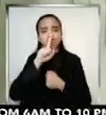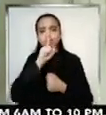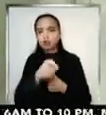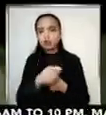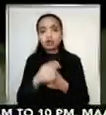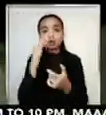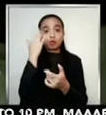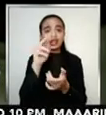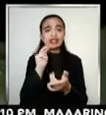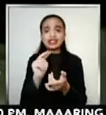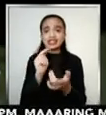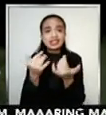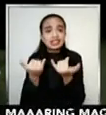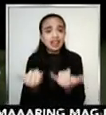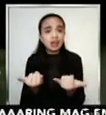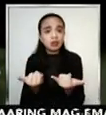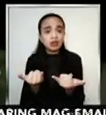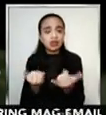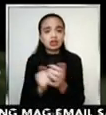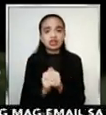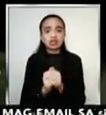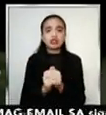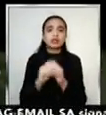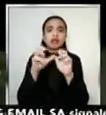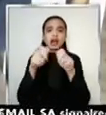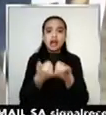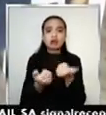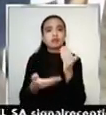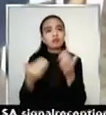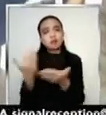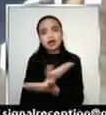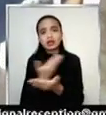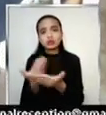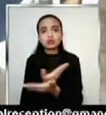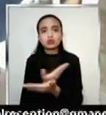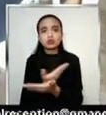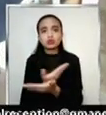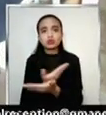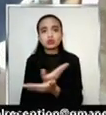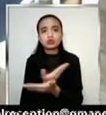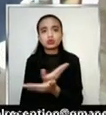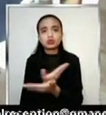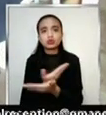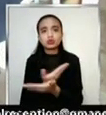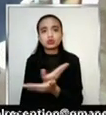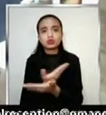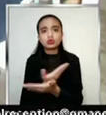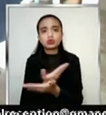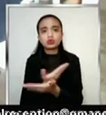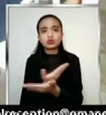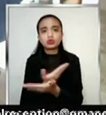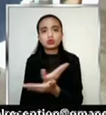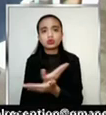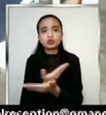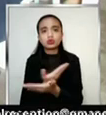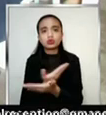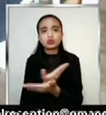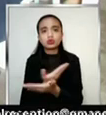nilang makipagsabayan ngayon sa modernong paraan ng pag-aaral. Marisol Abdurraman,